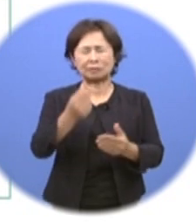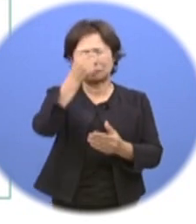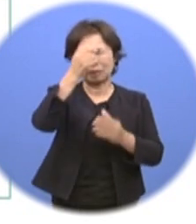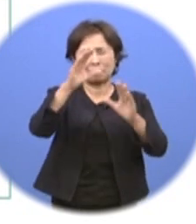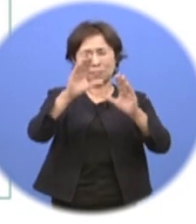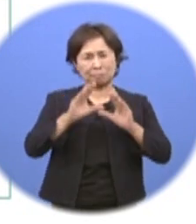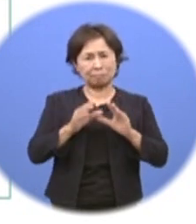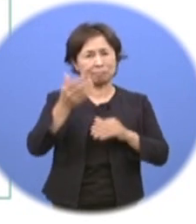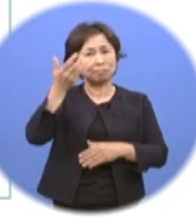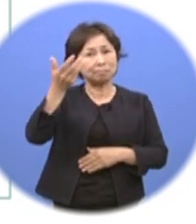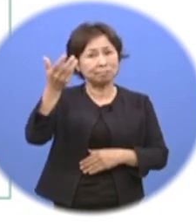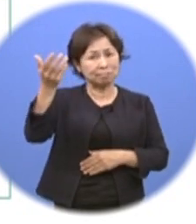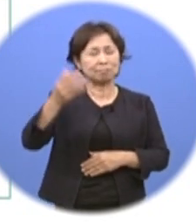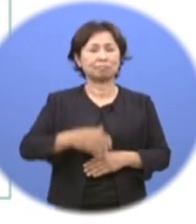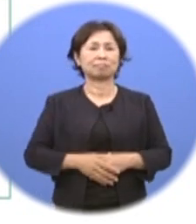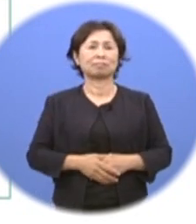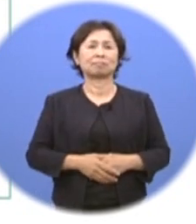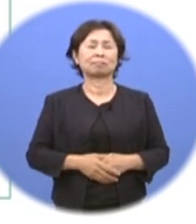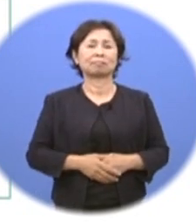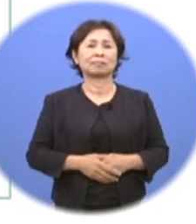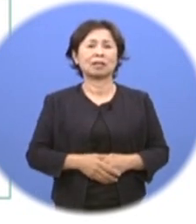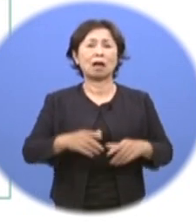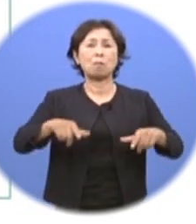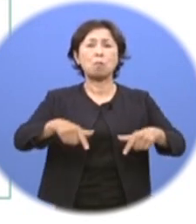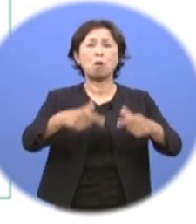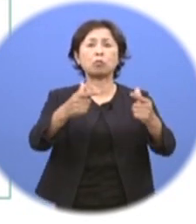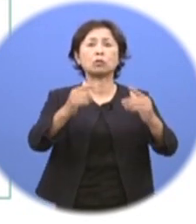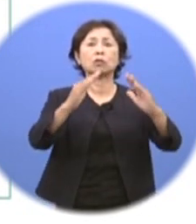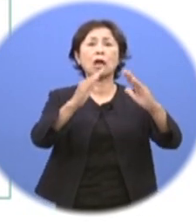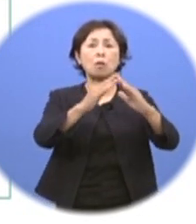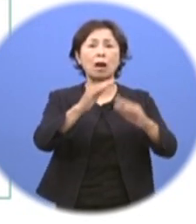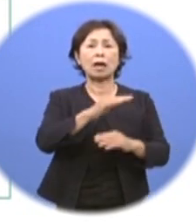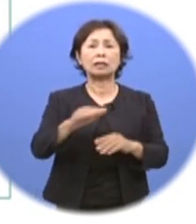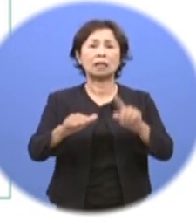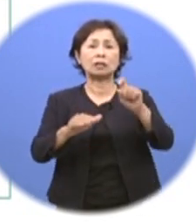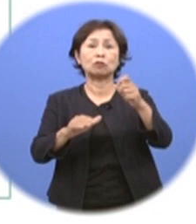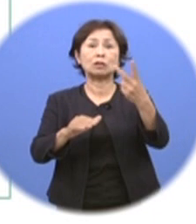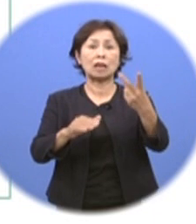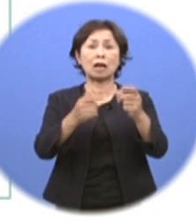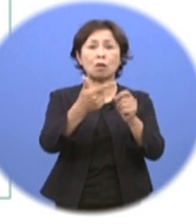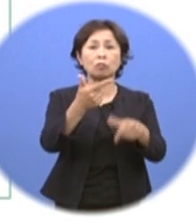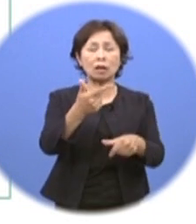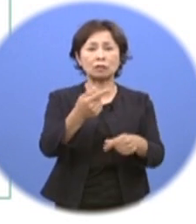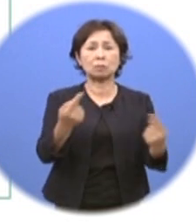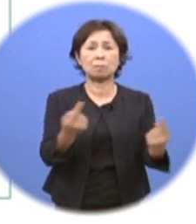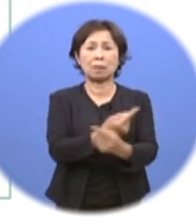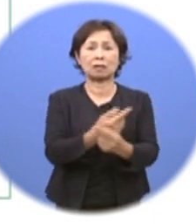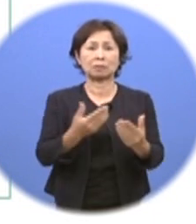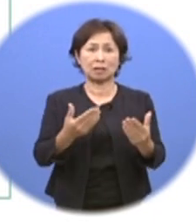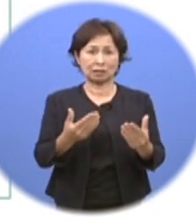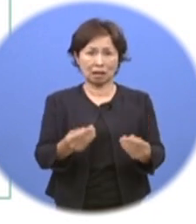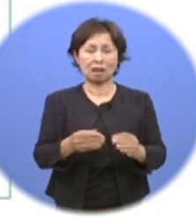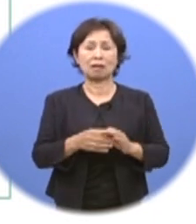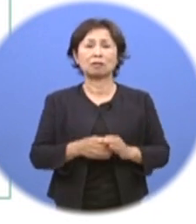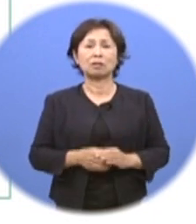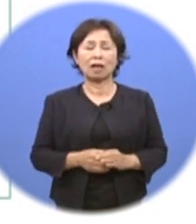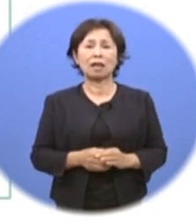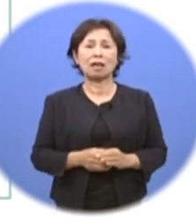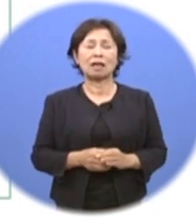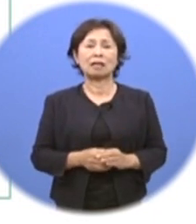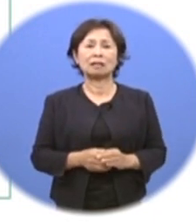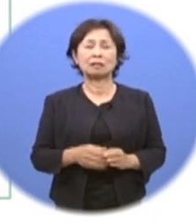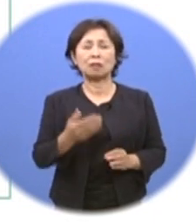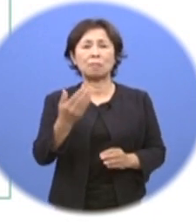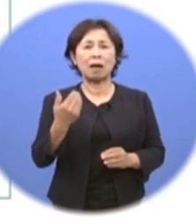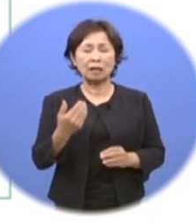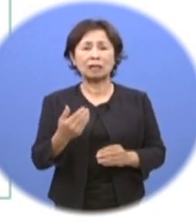が想定されます。また木造住宅は平成12年6月にも耐震基準が改正されていますのでそれ以前に着